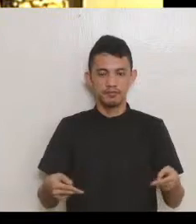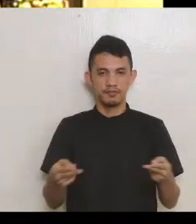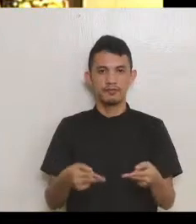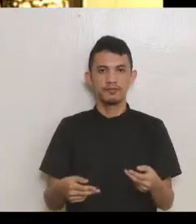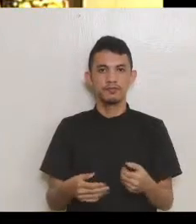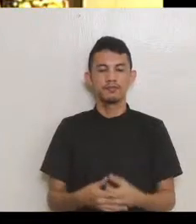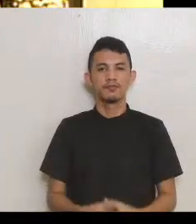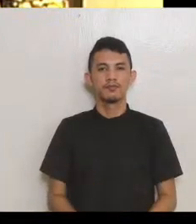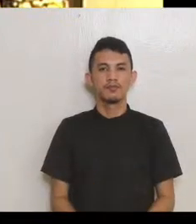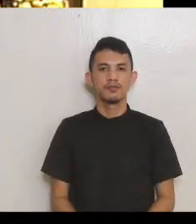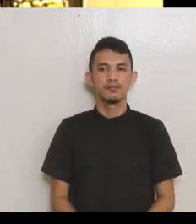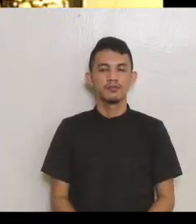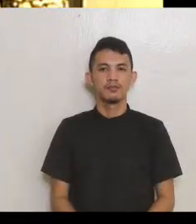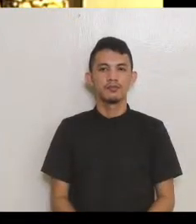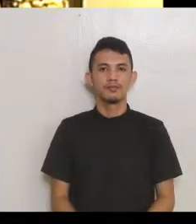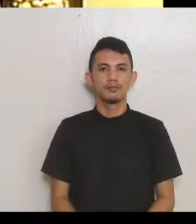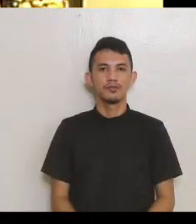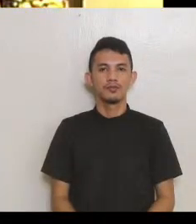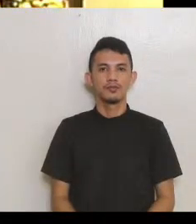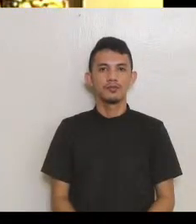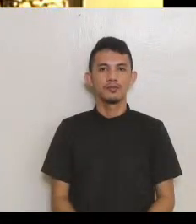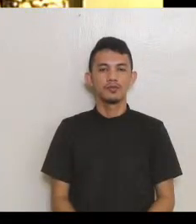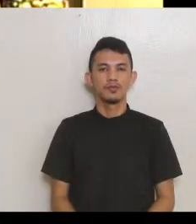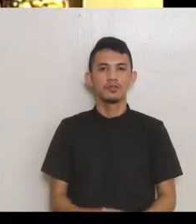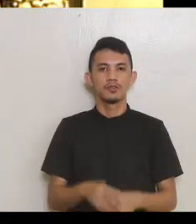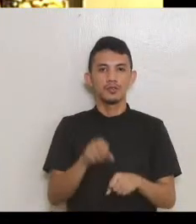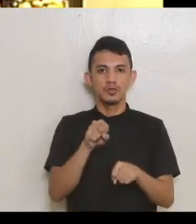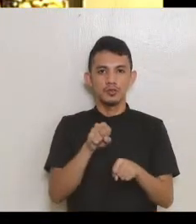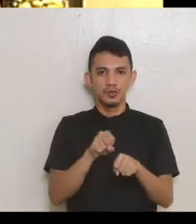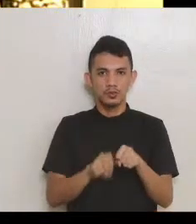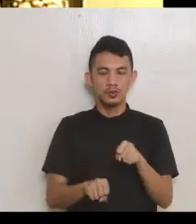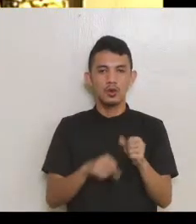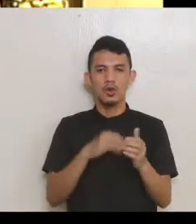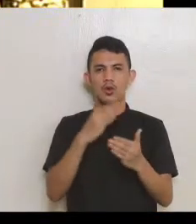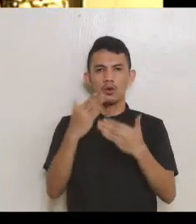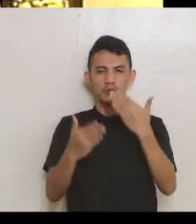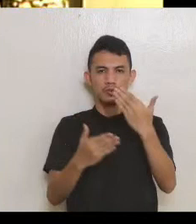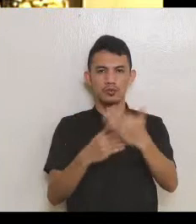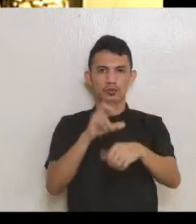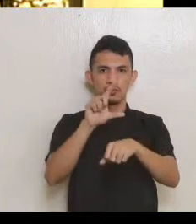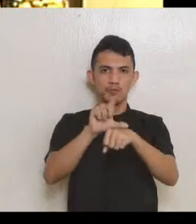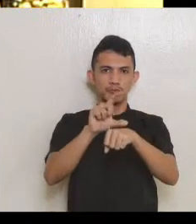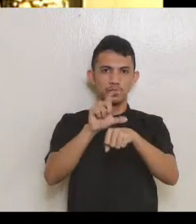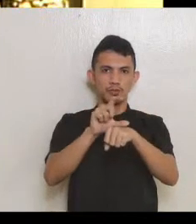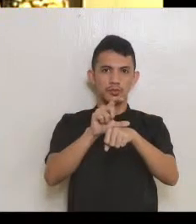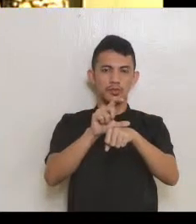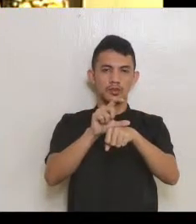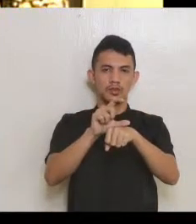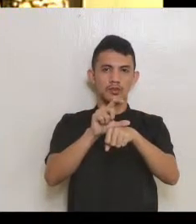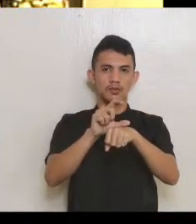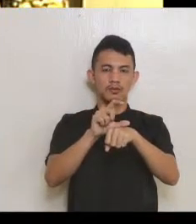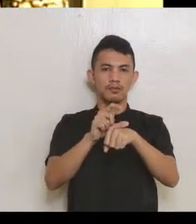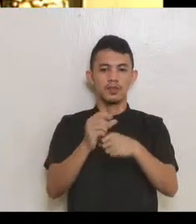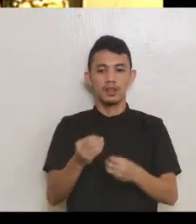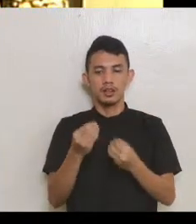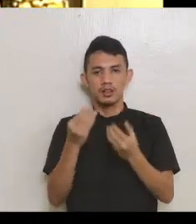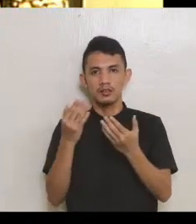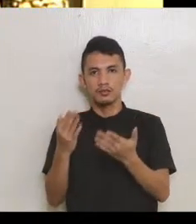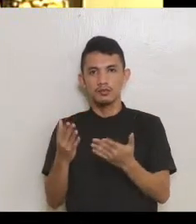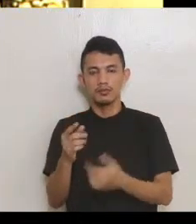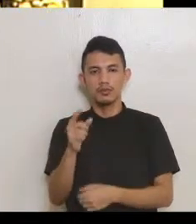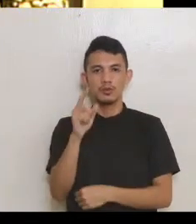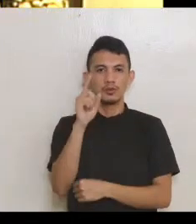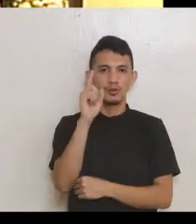kanding nang nangabilin. Busa tanang kapilya, tagaan mo o usa kabuan ngadtos usa kabuwag